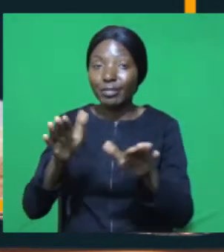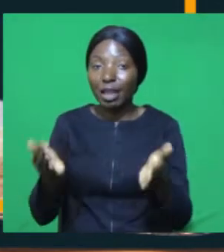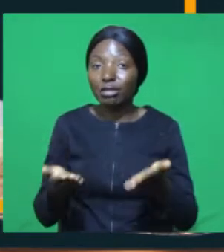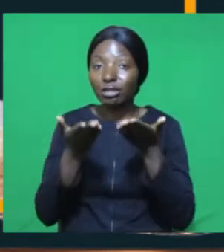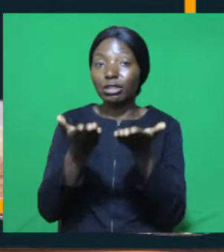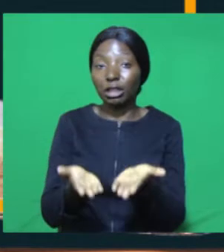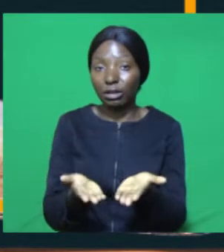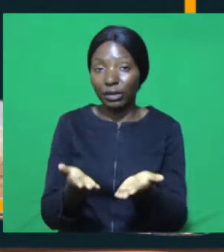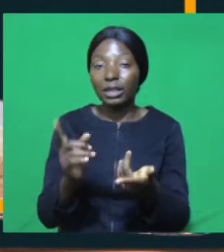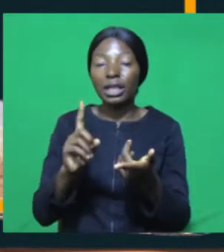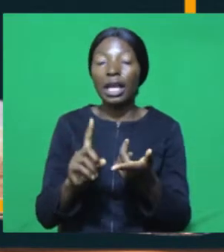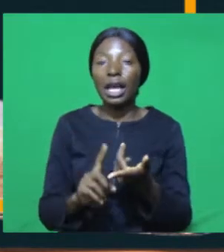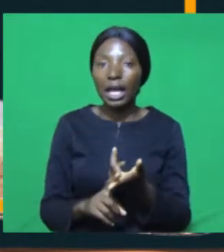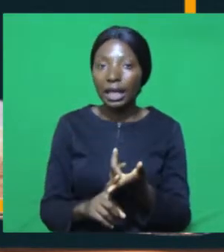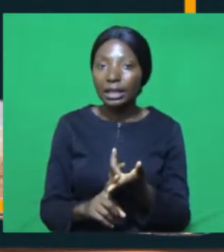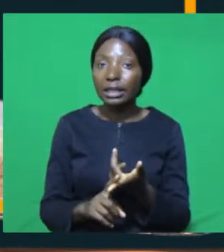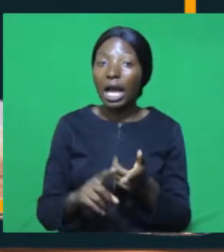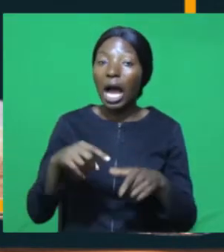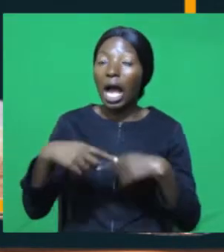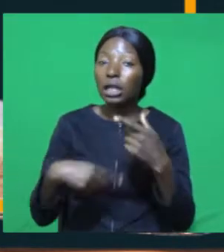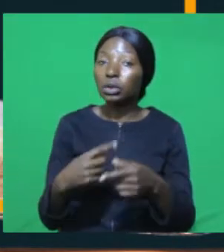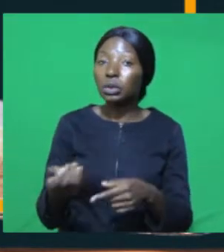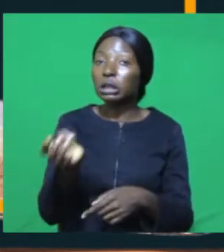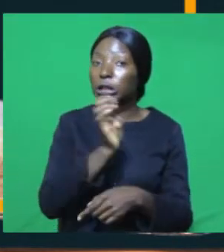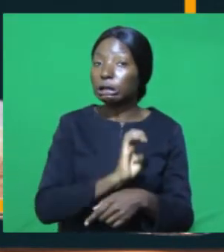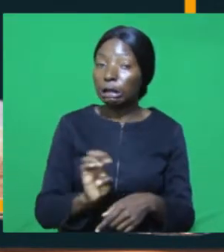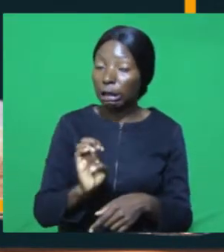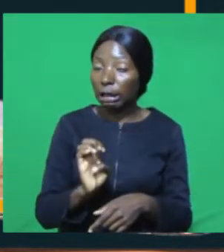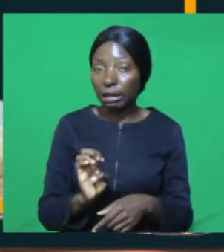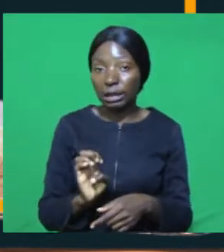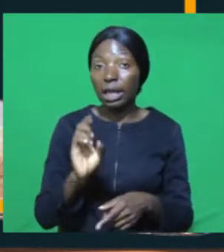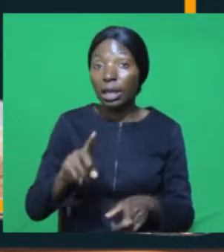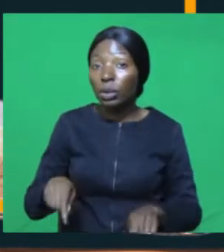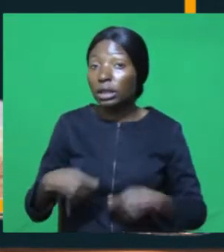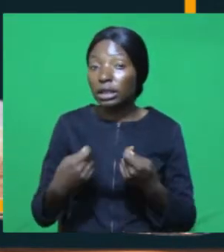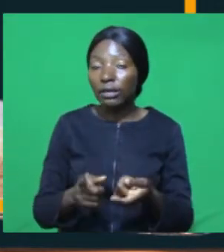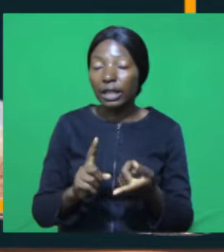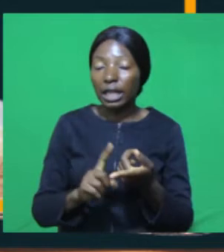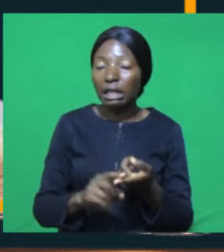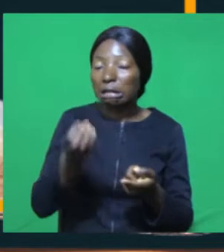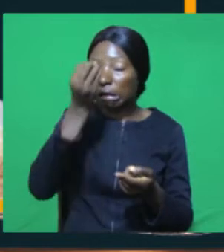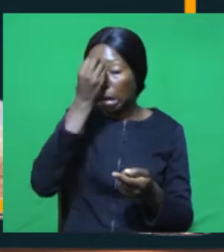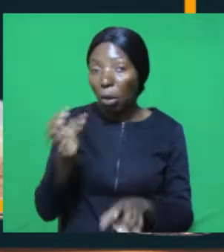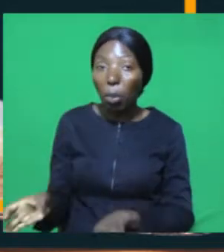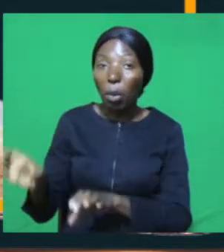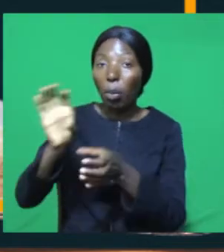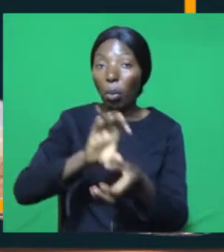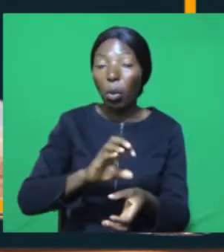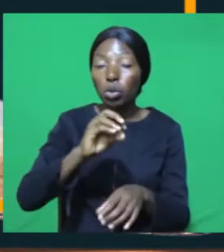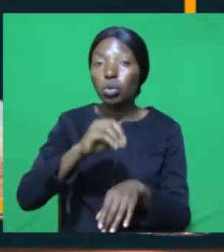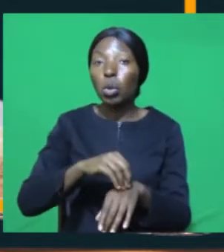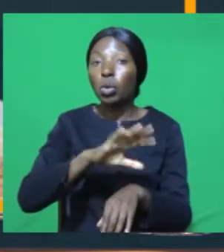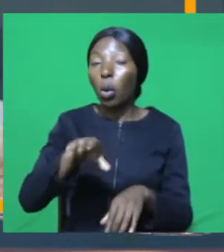nebapiro rezvinonyangadza kusvikira pakuguma kwazvo kwakagara kwakatarwa. Kutsamwa kuchadururirwa